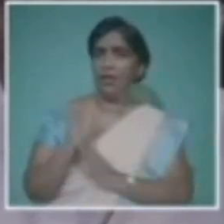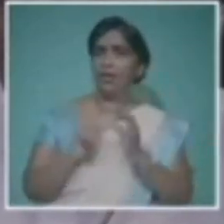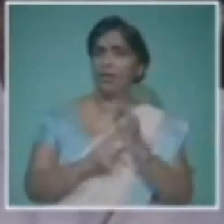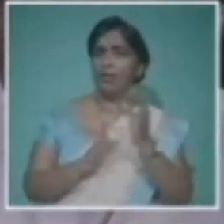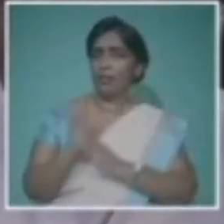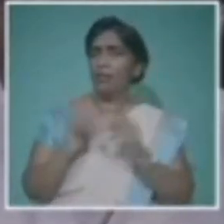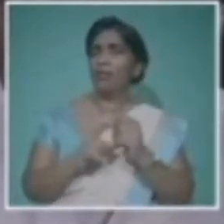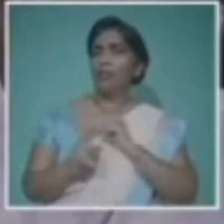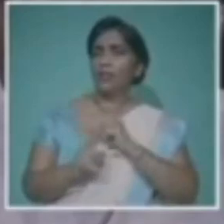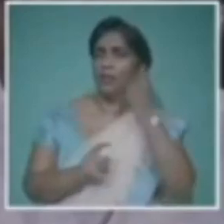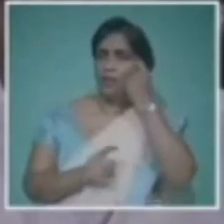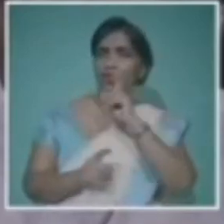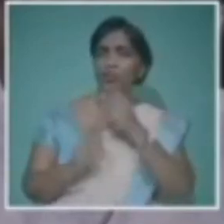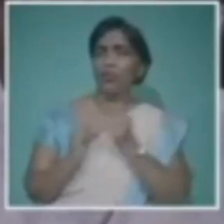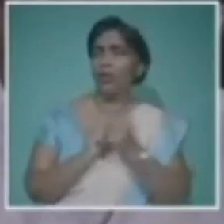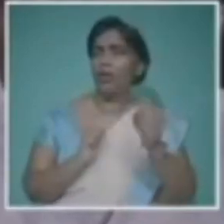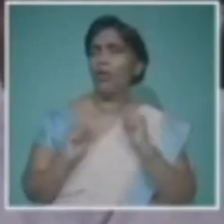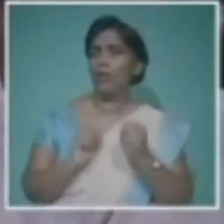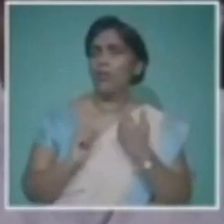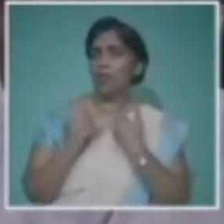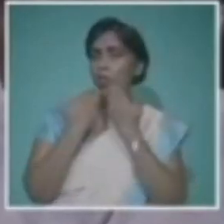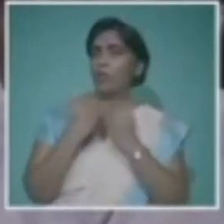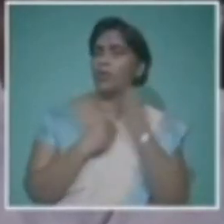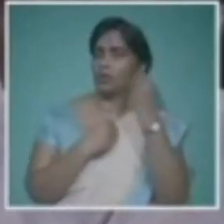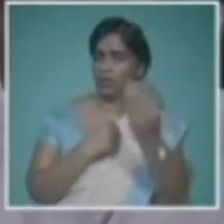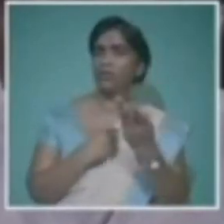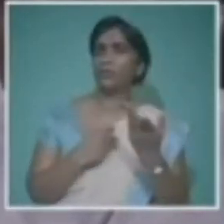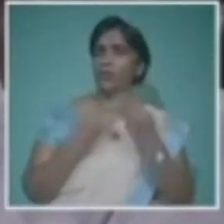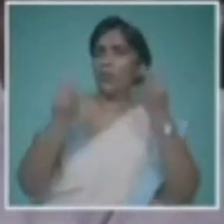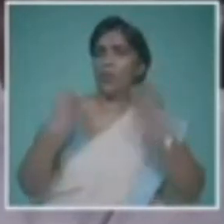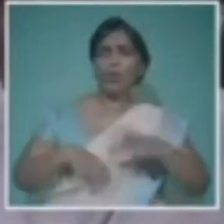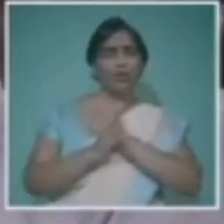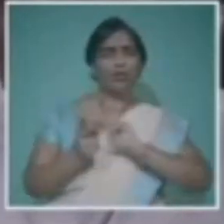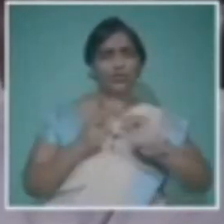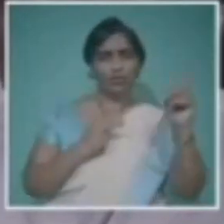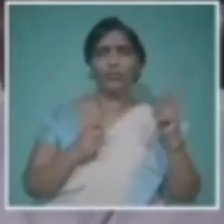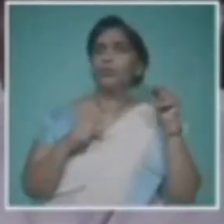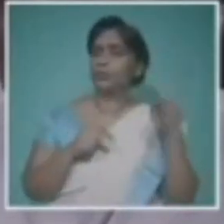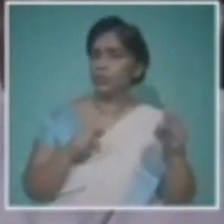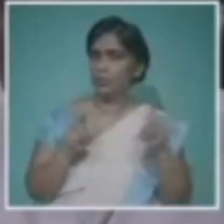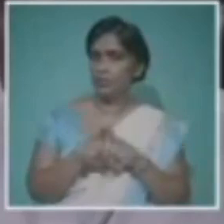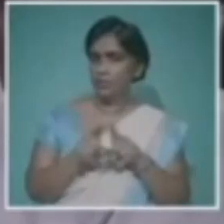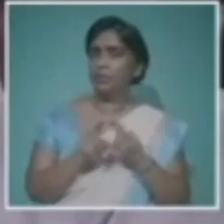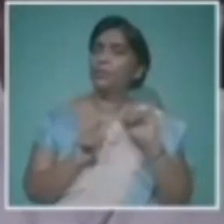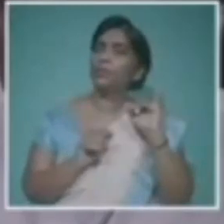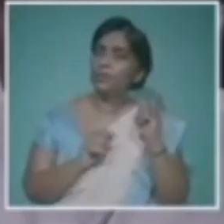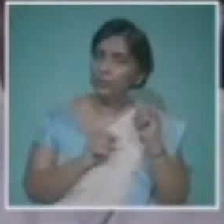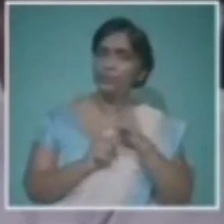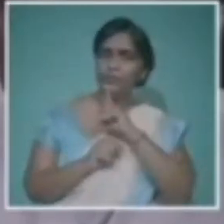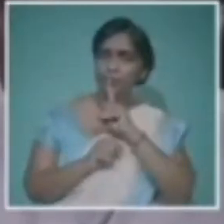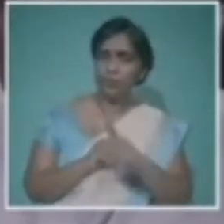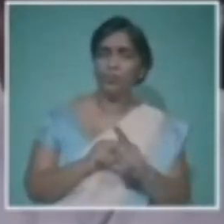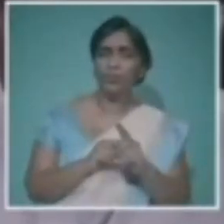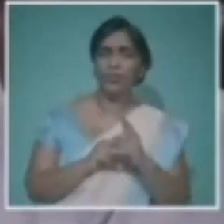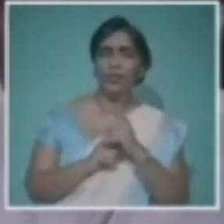මන්ත්‍රීතුමාලා ඉදිරිපත් කරයි මෙන්න මාර්ගය. මේක බංකොලොත් කරන්න එපා. එතකොට යම් කිසි කෙනෙක් කියනනම් මේක